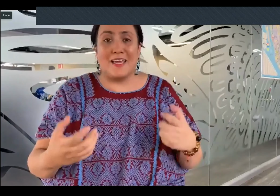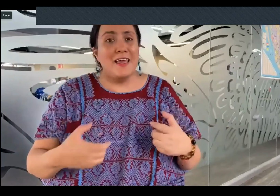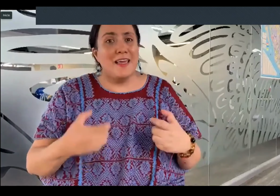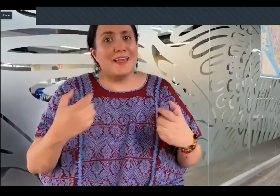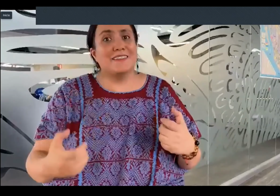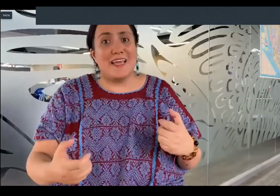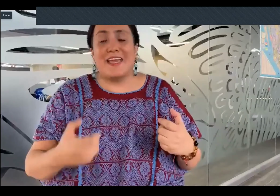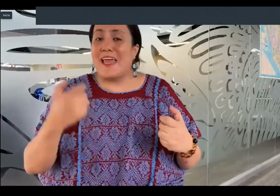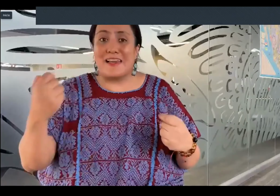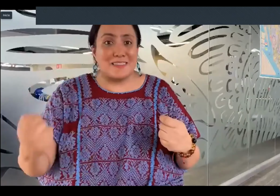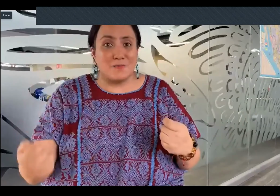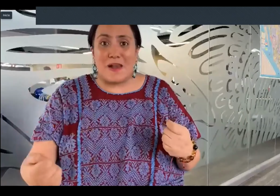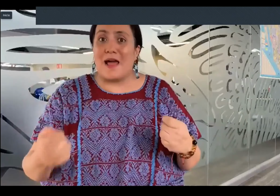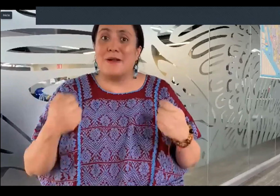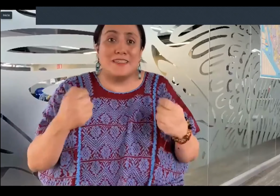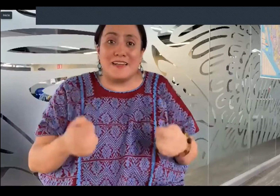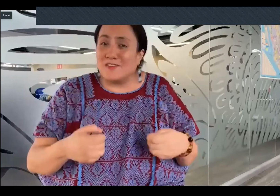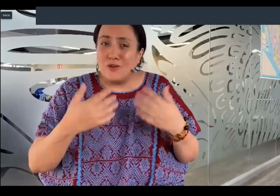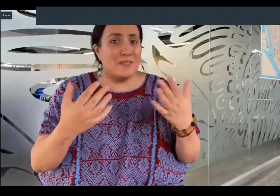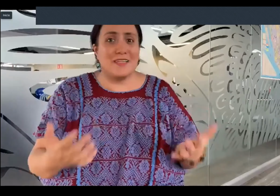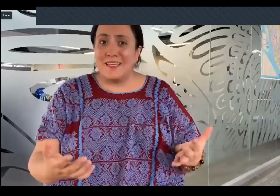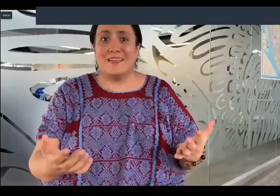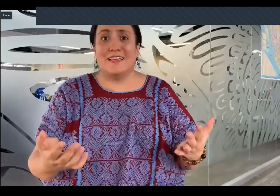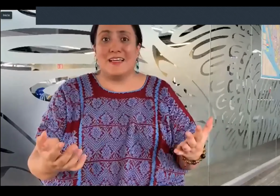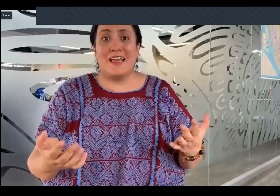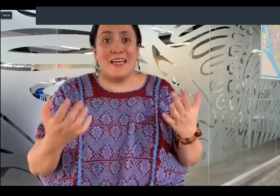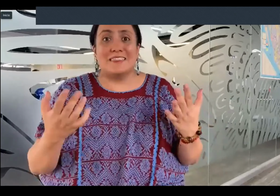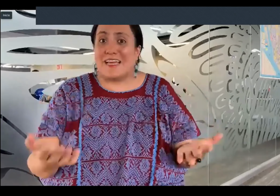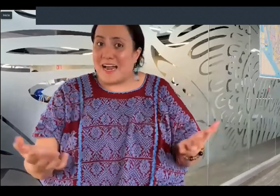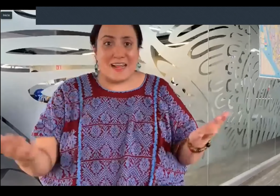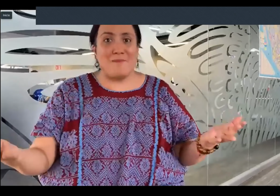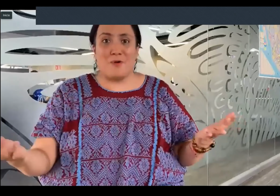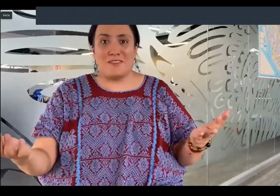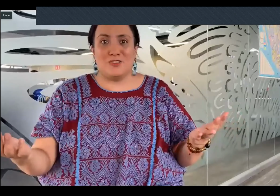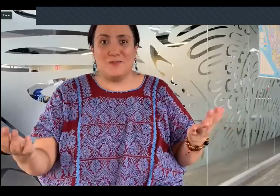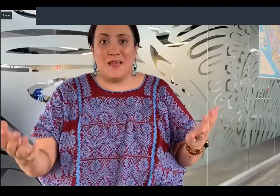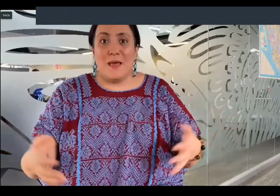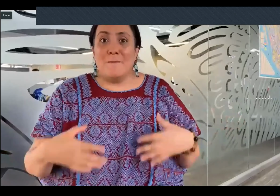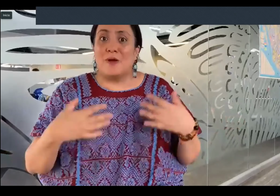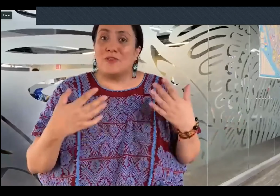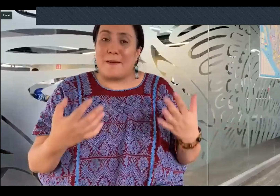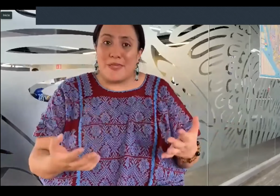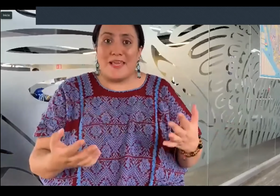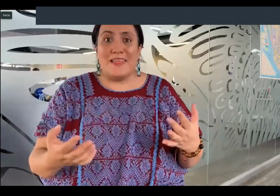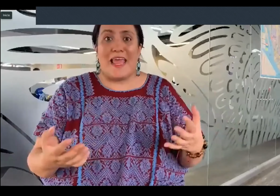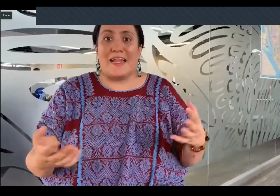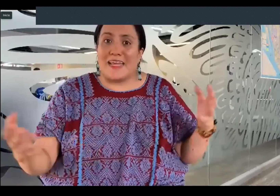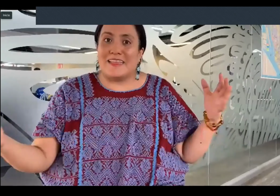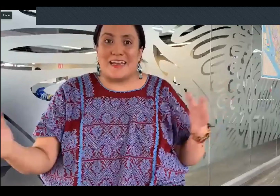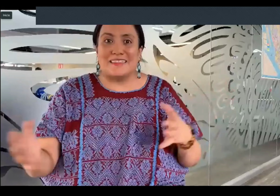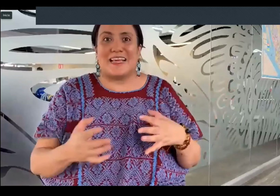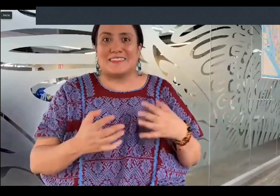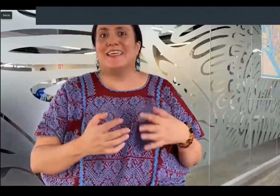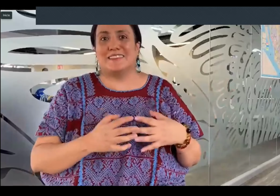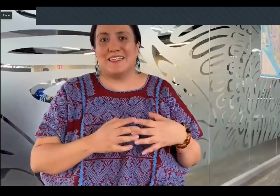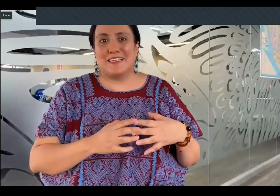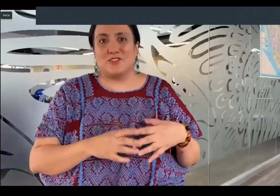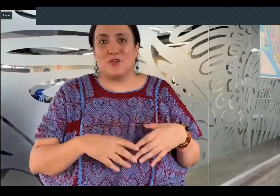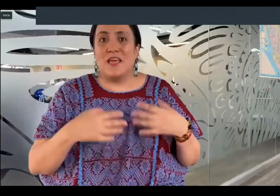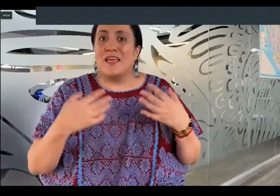certaines choses. Lorsqu'on travaille de façon coordonnée, les messages sont transmis de la façon dont ils doivent